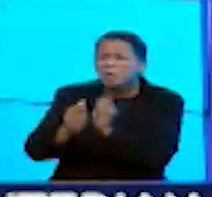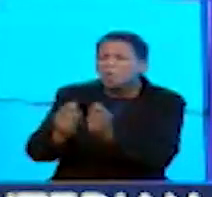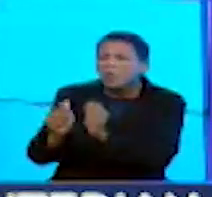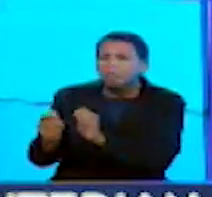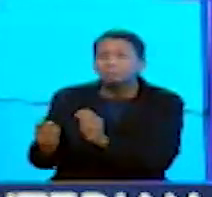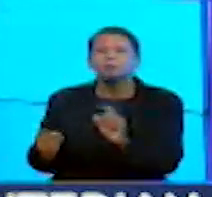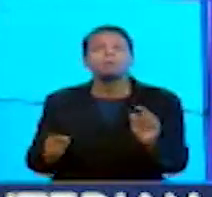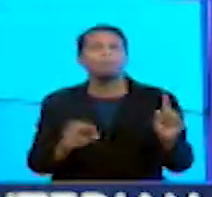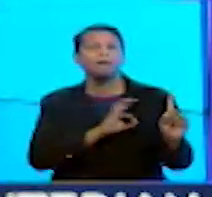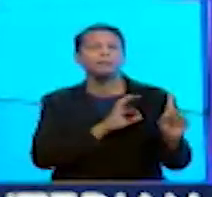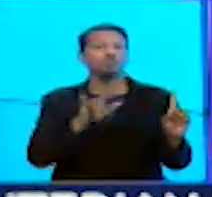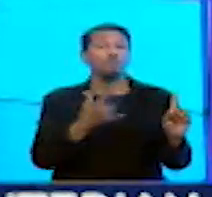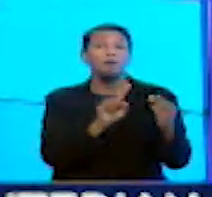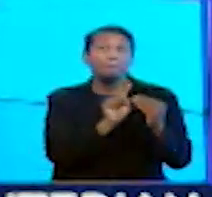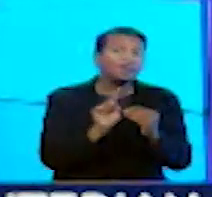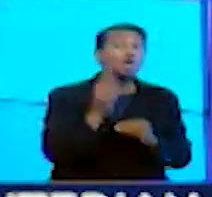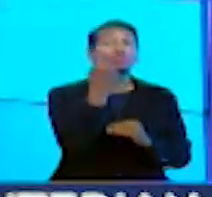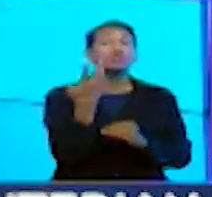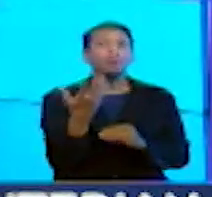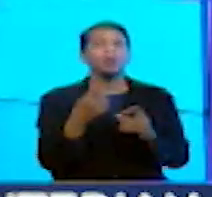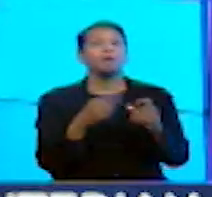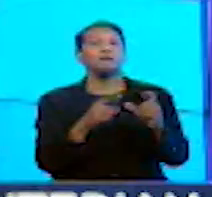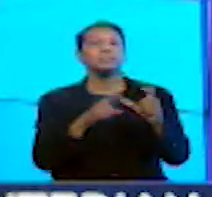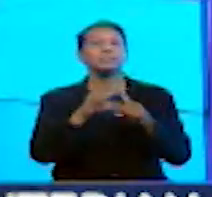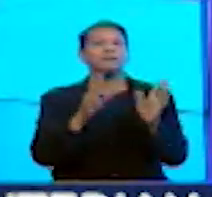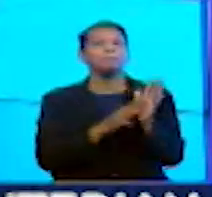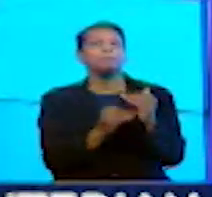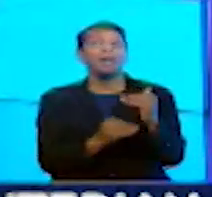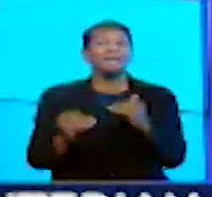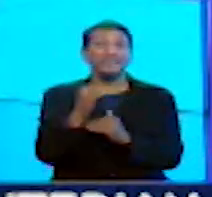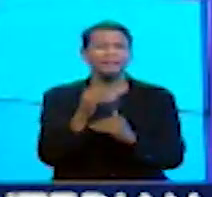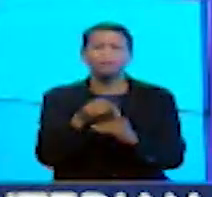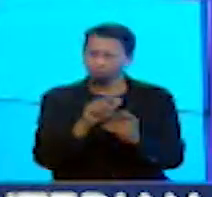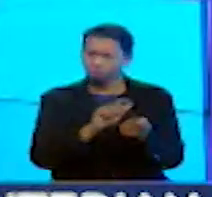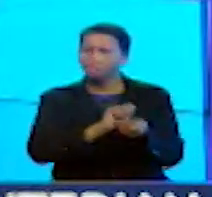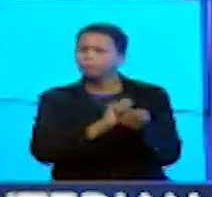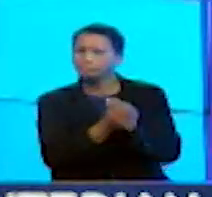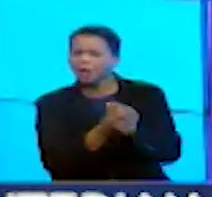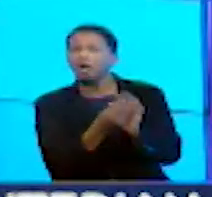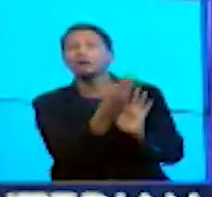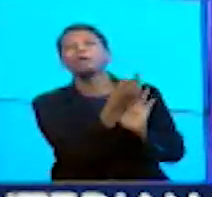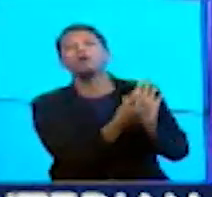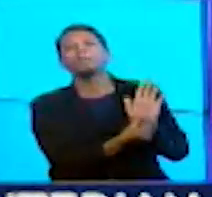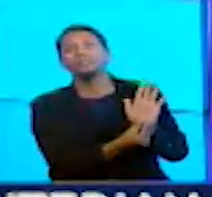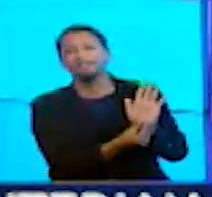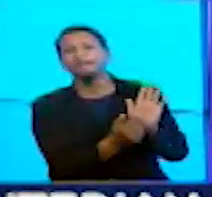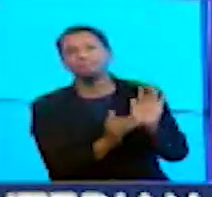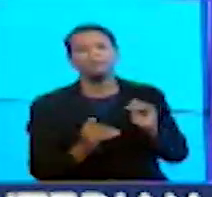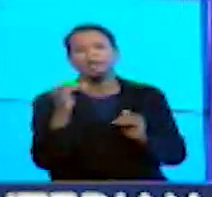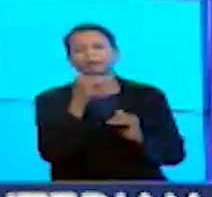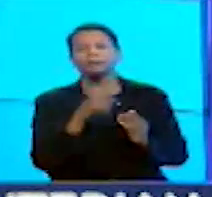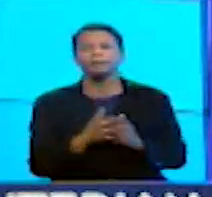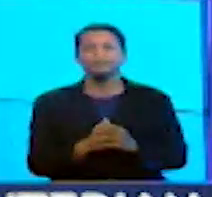pertumbuhan sumber daya manusia, infrastruktur, dan juga transformasi ekonomi. Jadi ini masih lurus nih, Tom, dari Indonesia